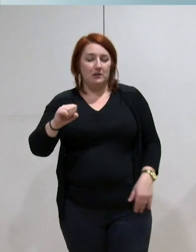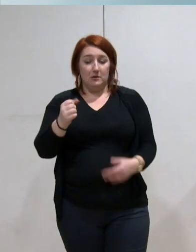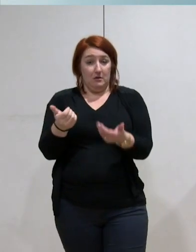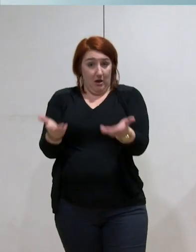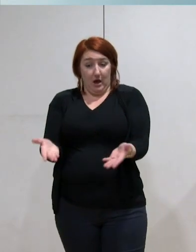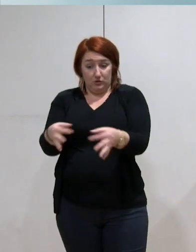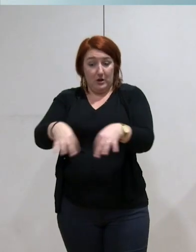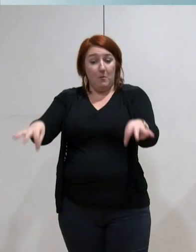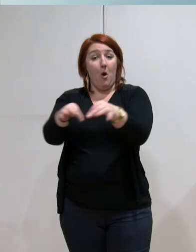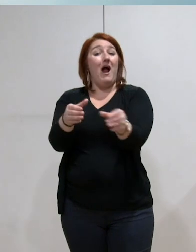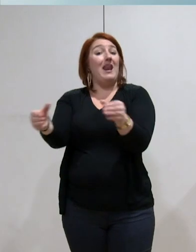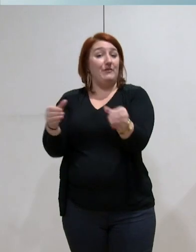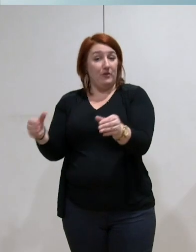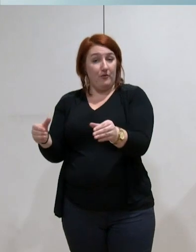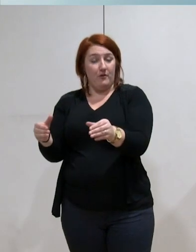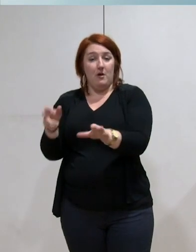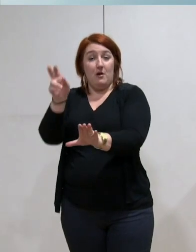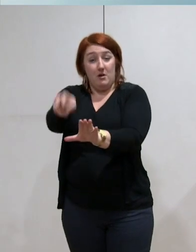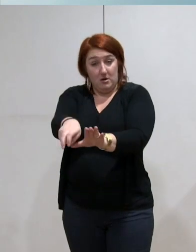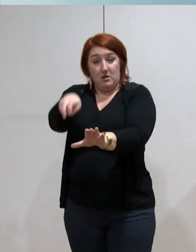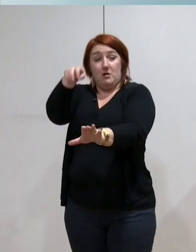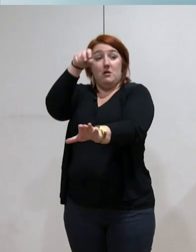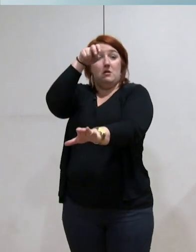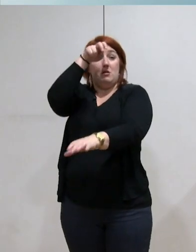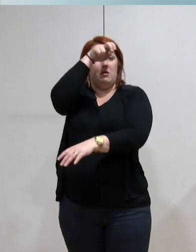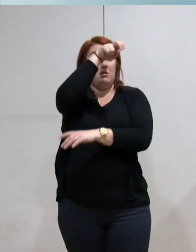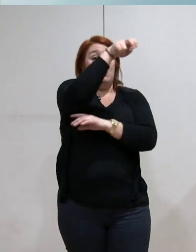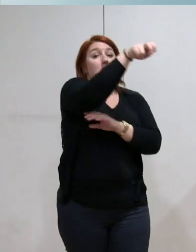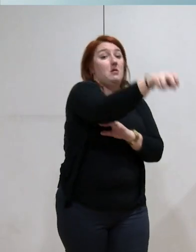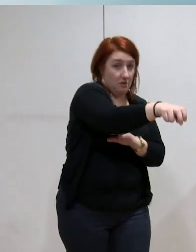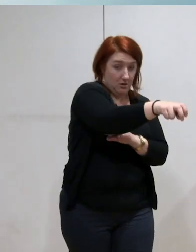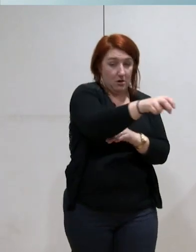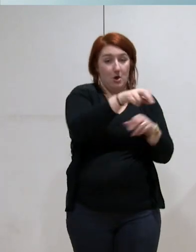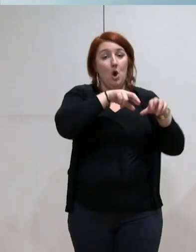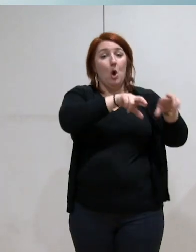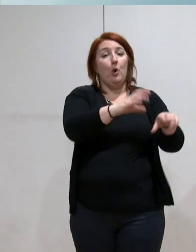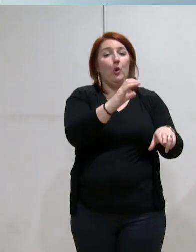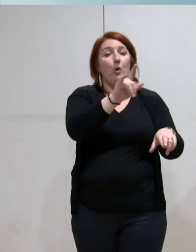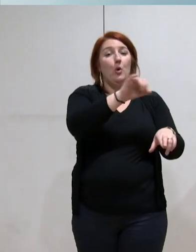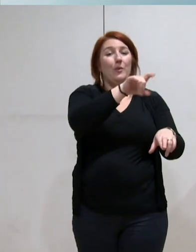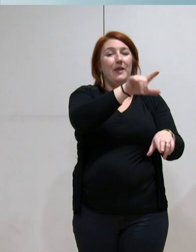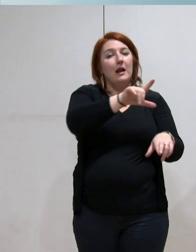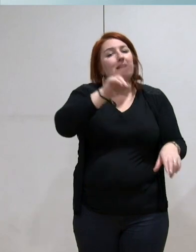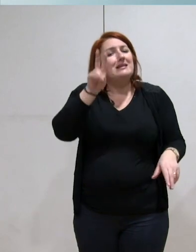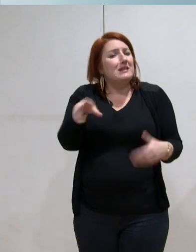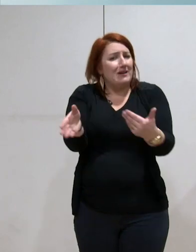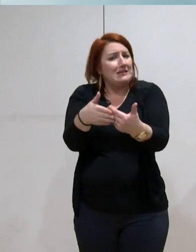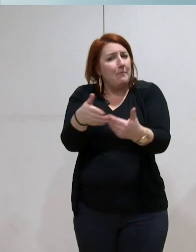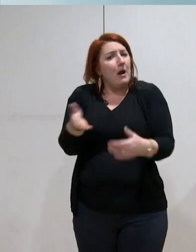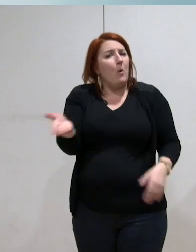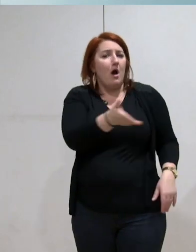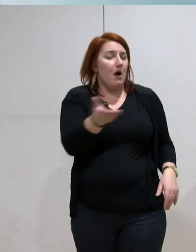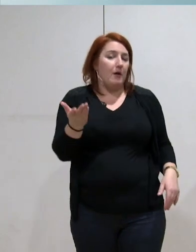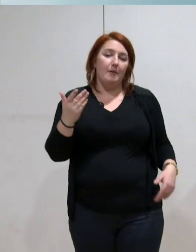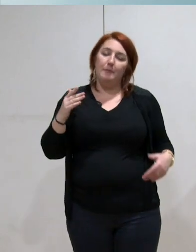actuelle la Villeneuve pour la faire venir pour le faire venir rupul Claudel certes ce n'est pas très loin de Villeneuve et ne